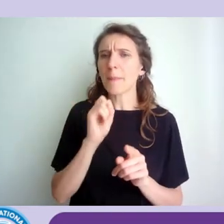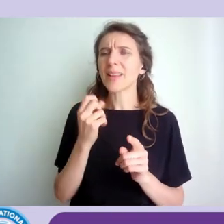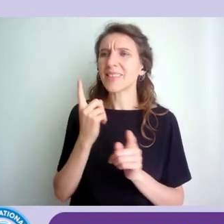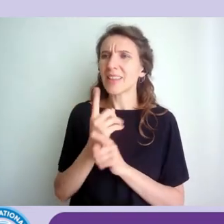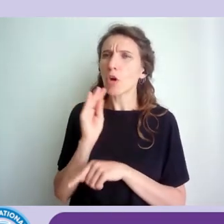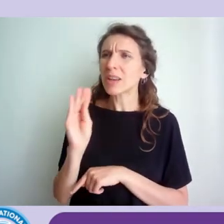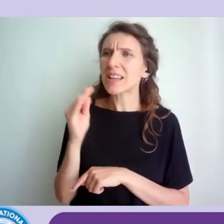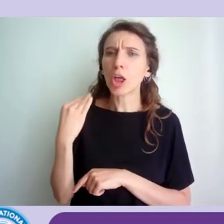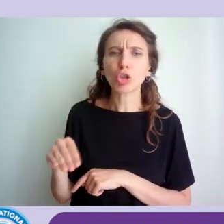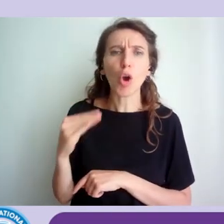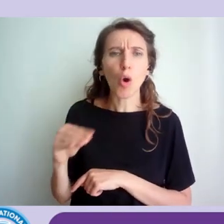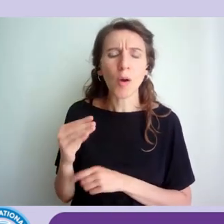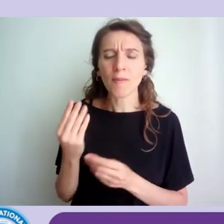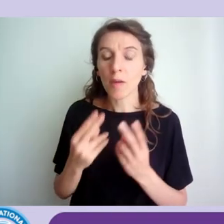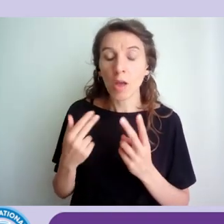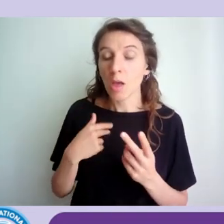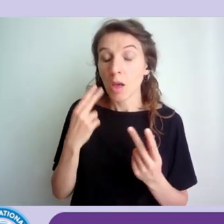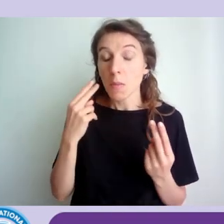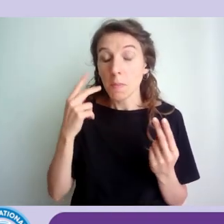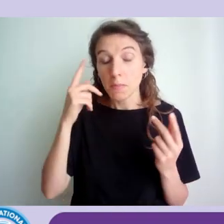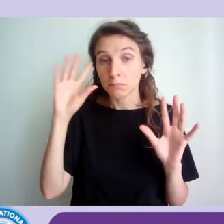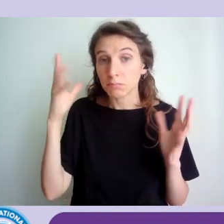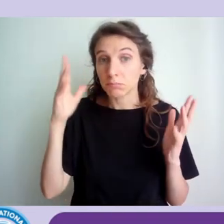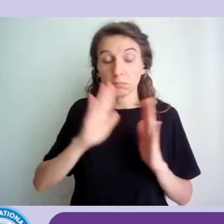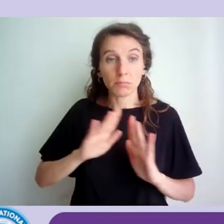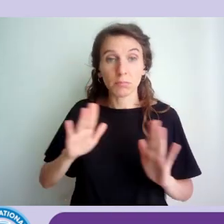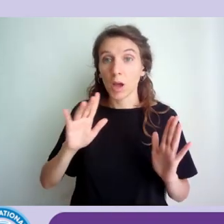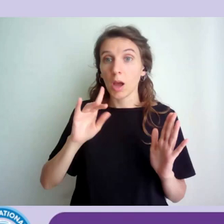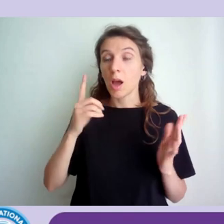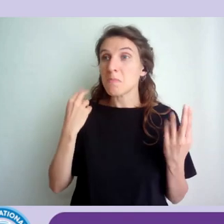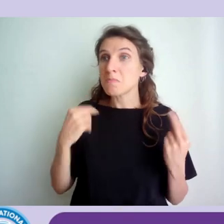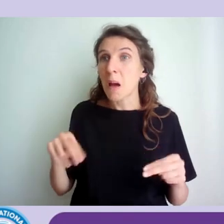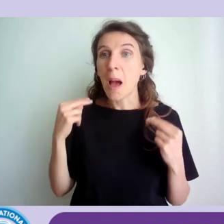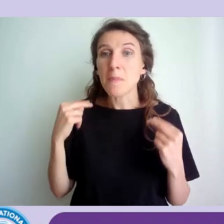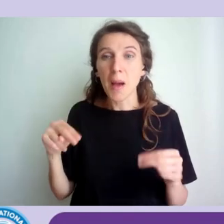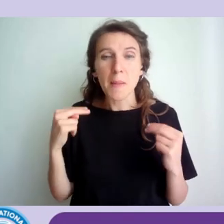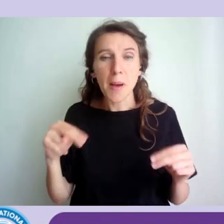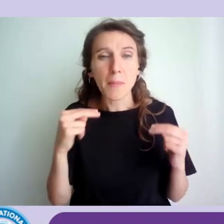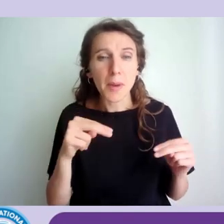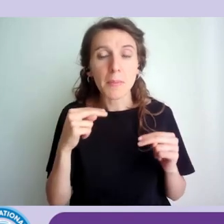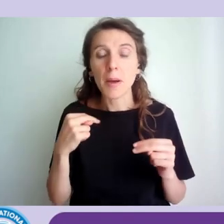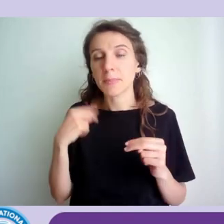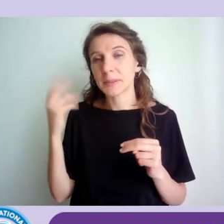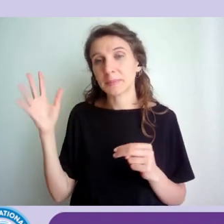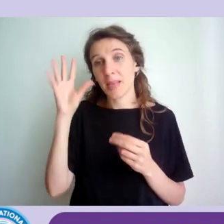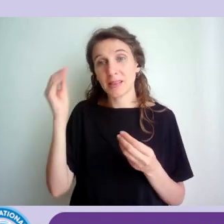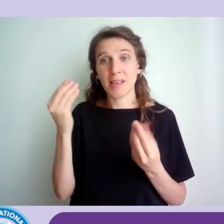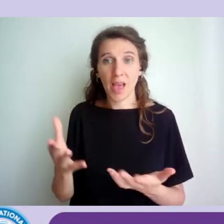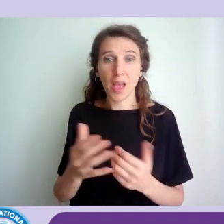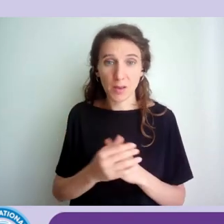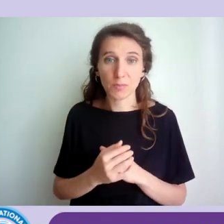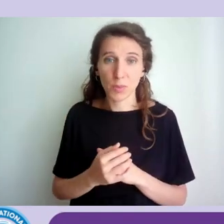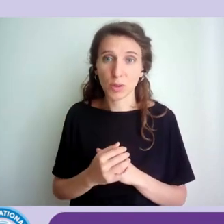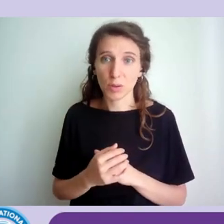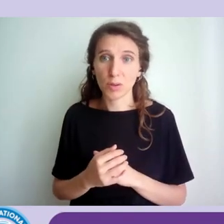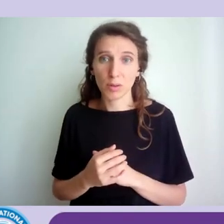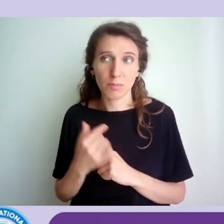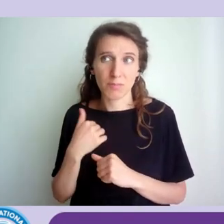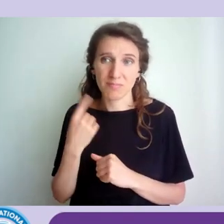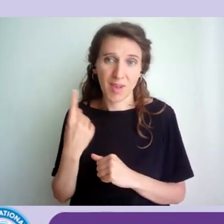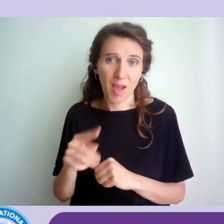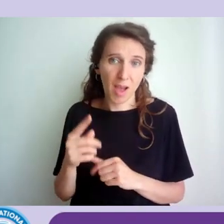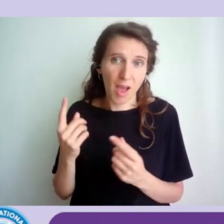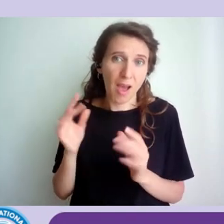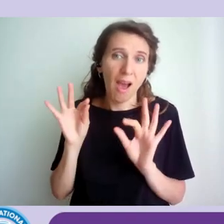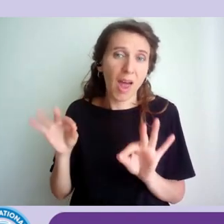diventato matto onestamente questo questo Comunque tanto per fare un esempio quindi è importantissimo anche il discorso effettivamente